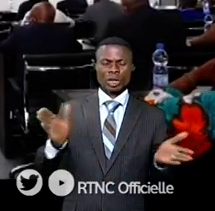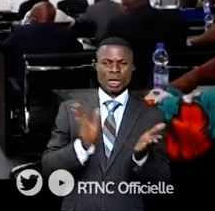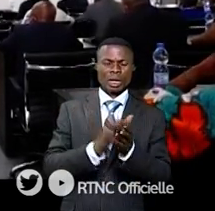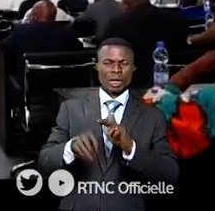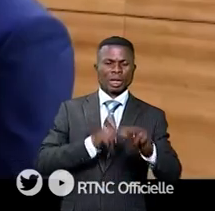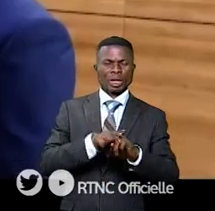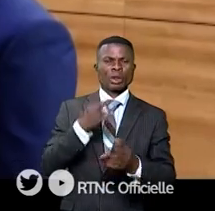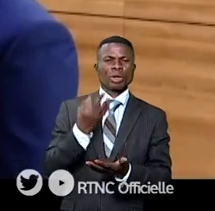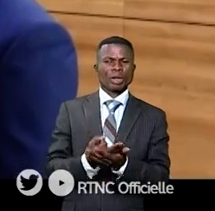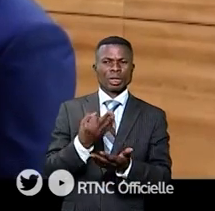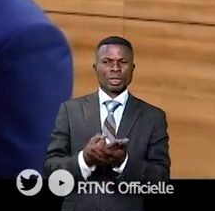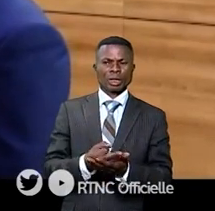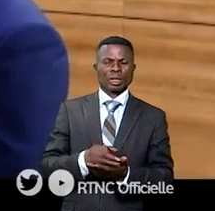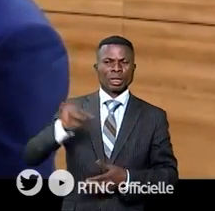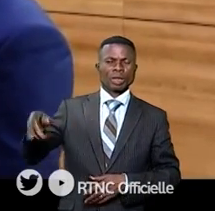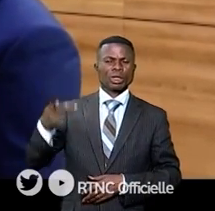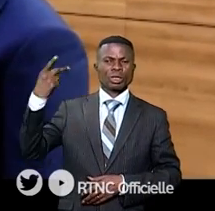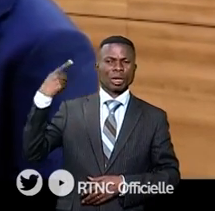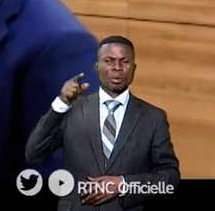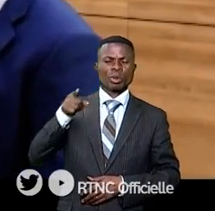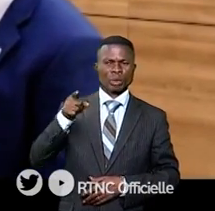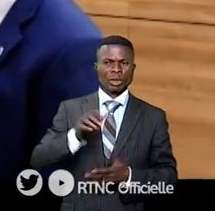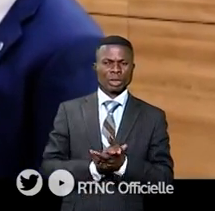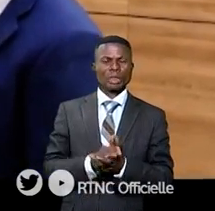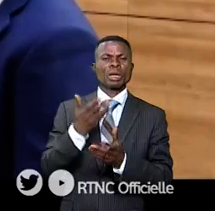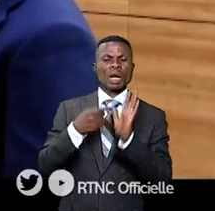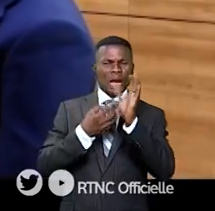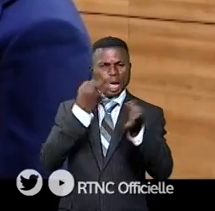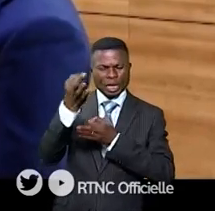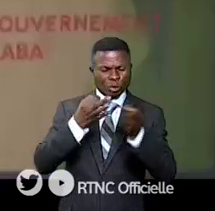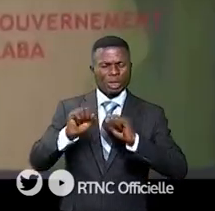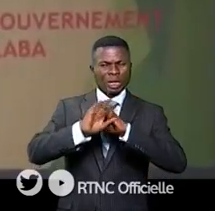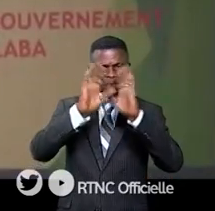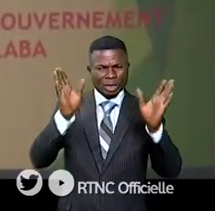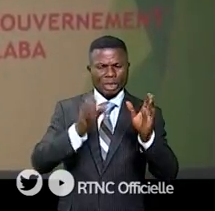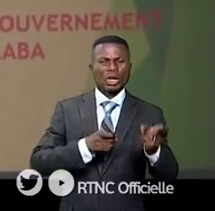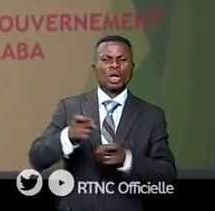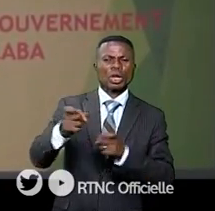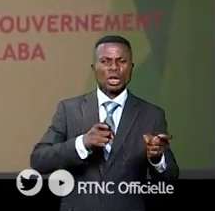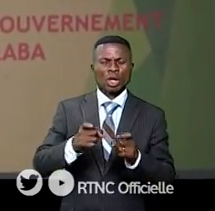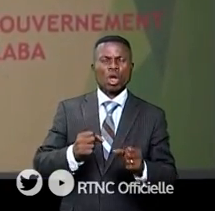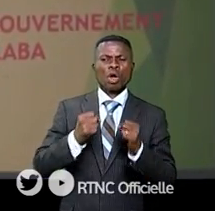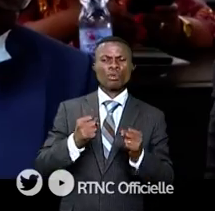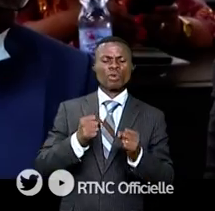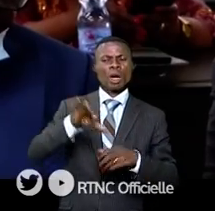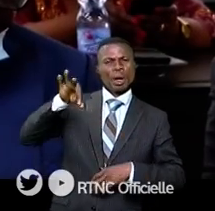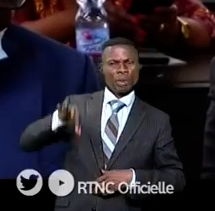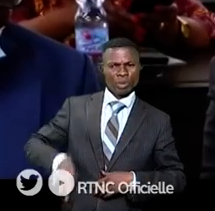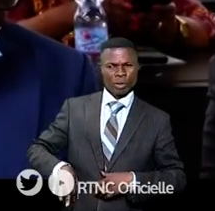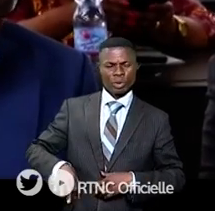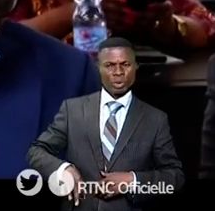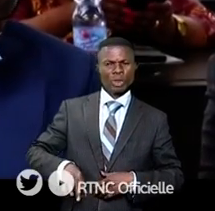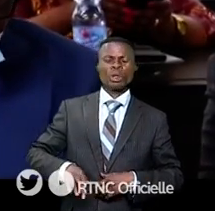des finances, Jean-Paul Niembo-Tampakanya, leur a démontré comment une gestion concertée a l'avantage